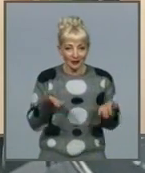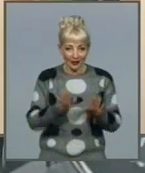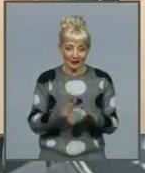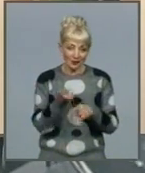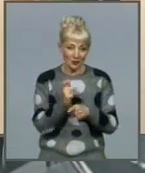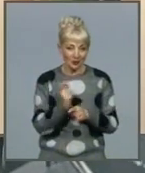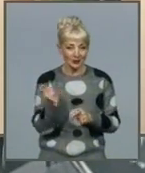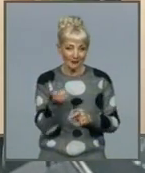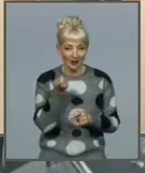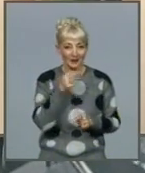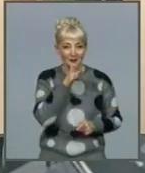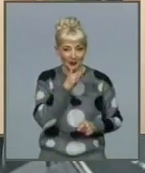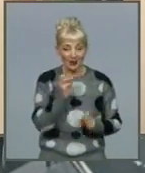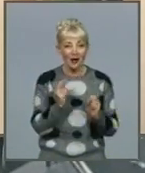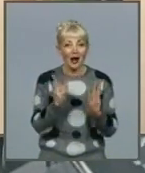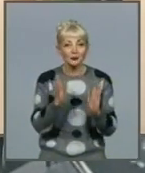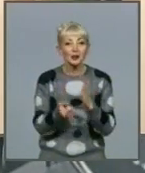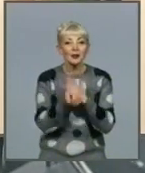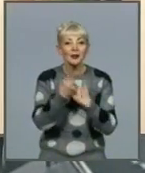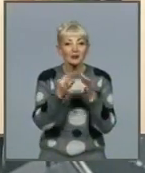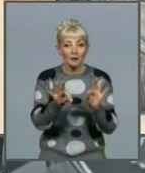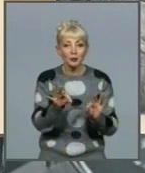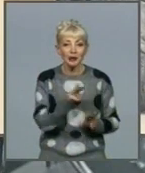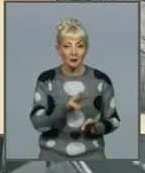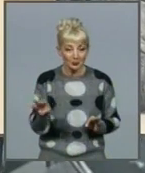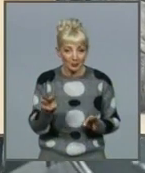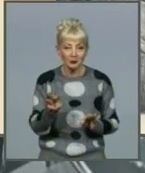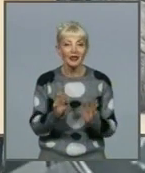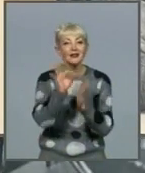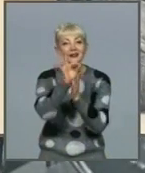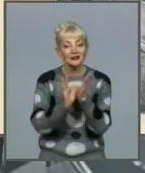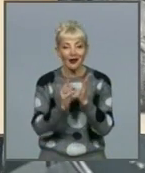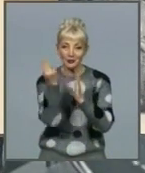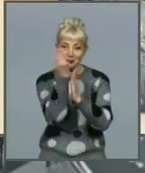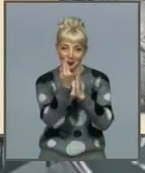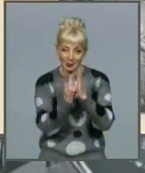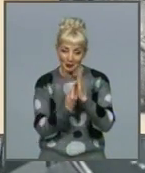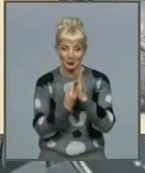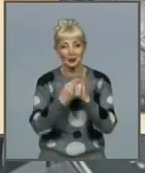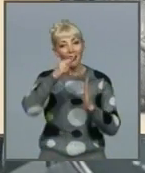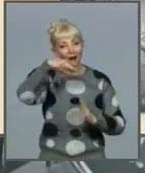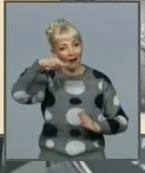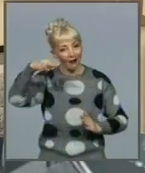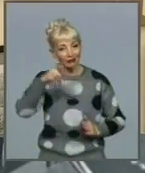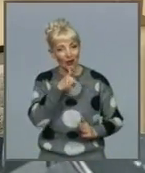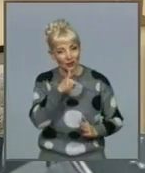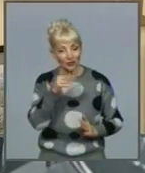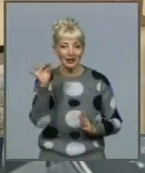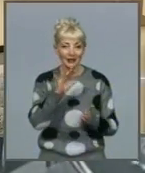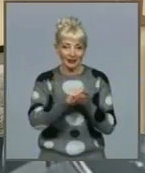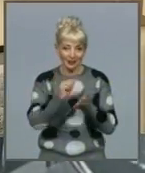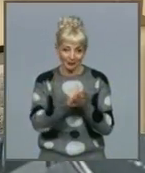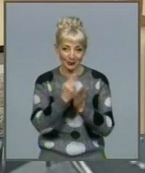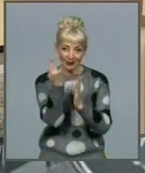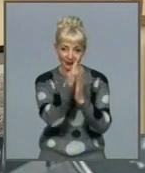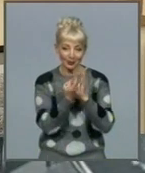Натомість, як тільки з'являється вільна хвилина, беруться за фарби та олівці і займаються творчістю для душі. Творчество і